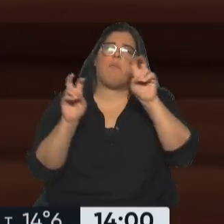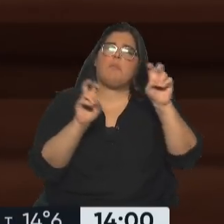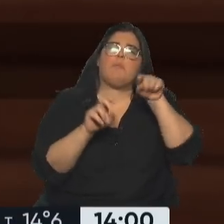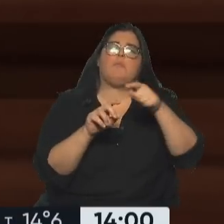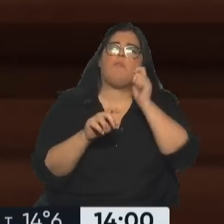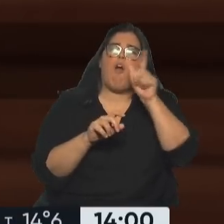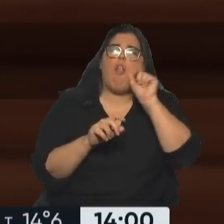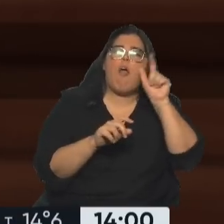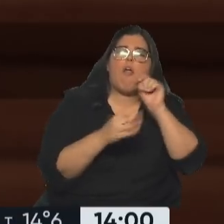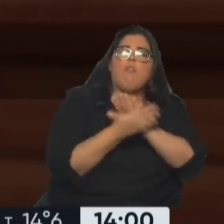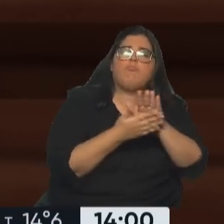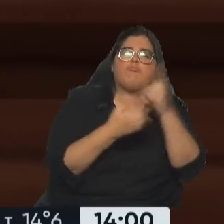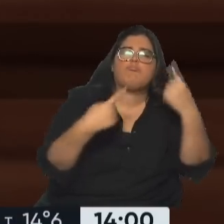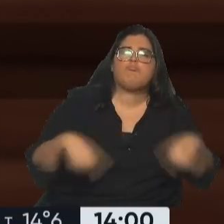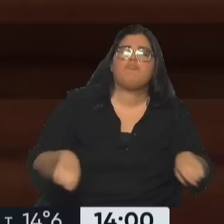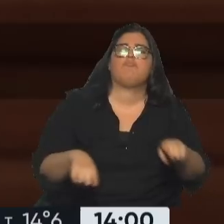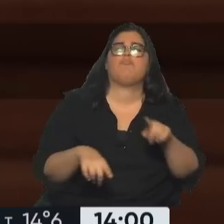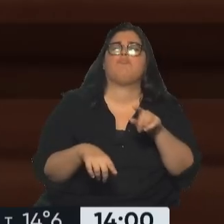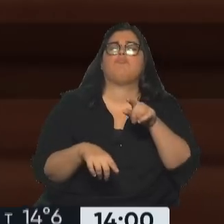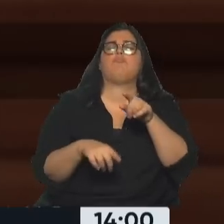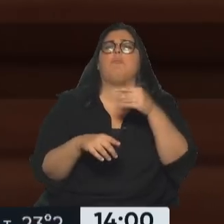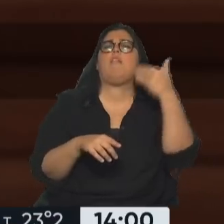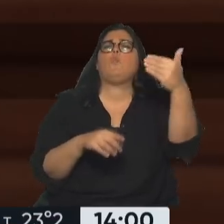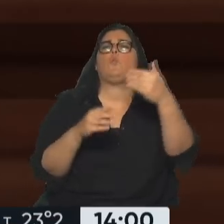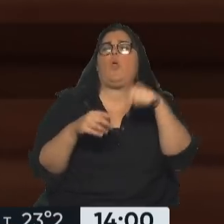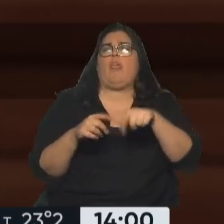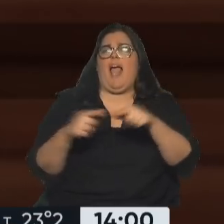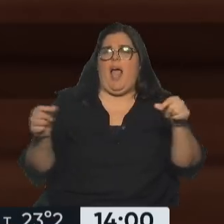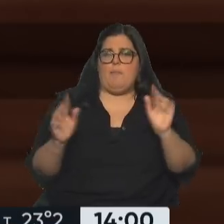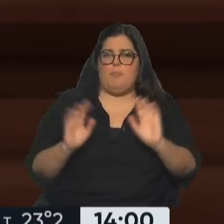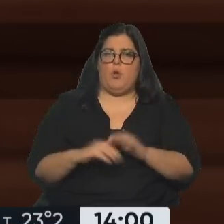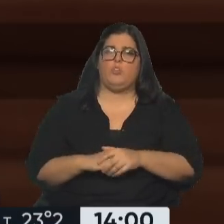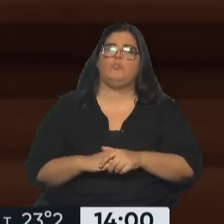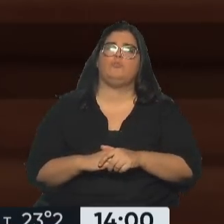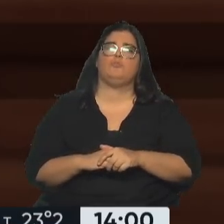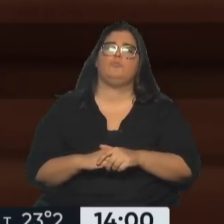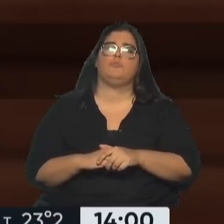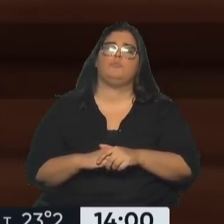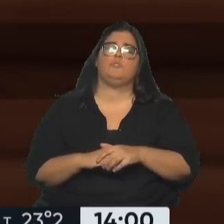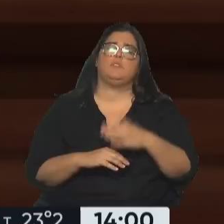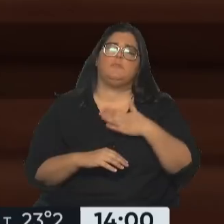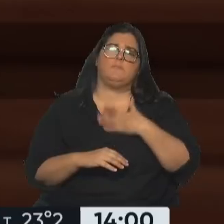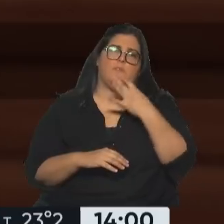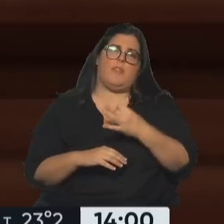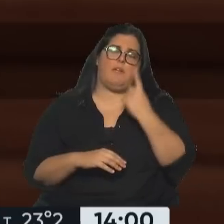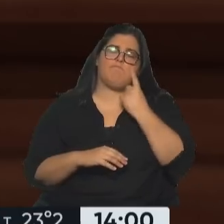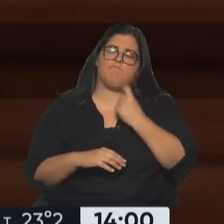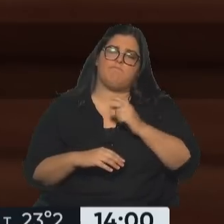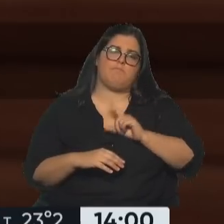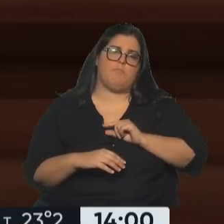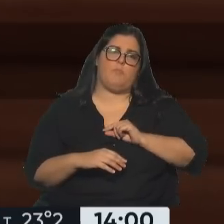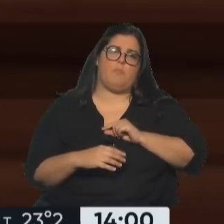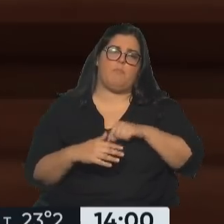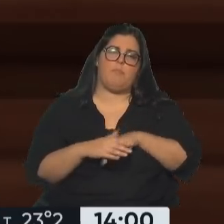で残された偉大な政治家をこうした形で